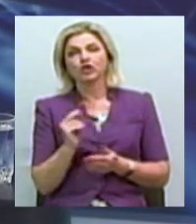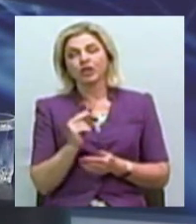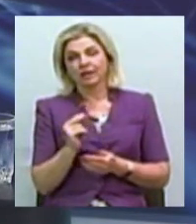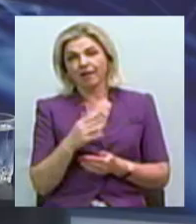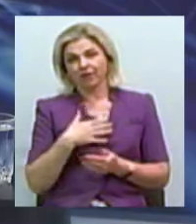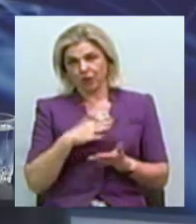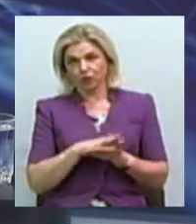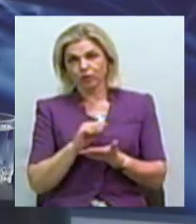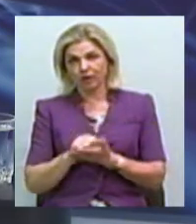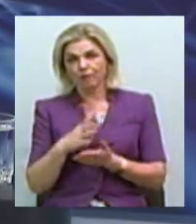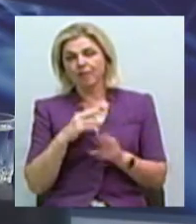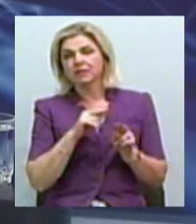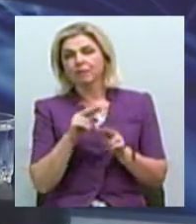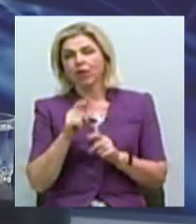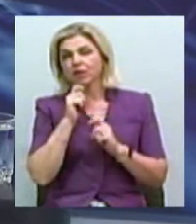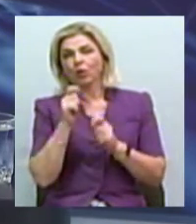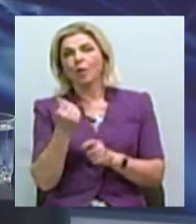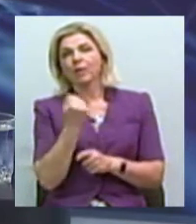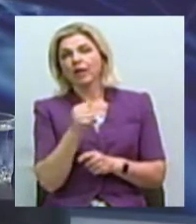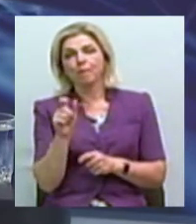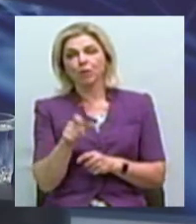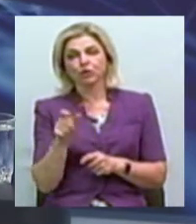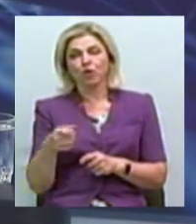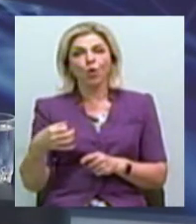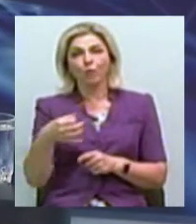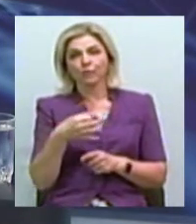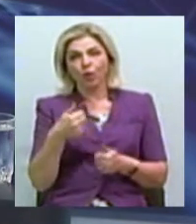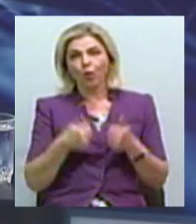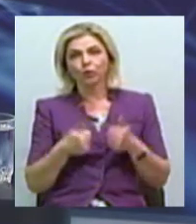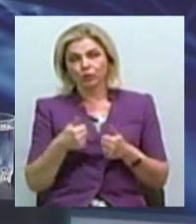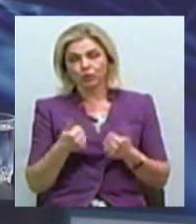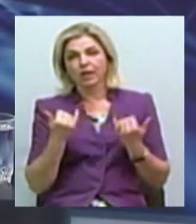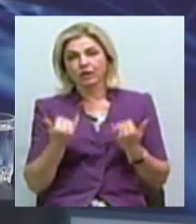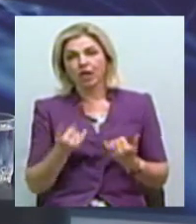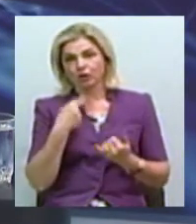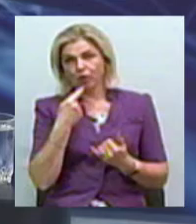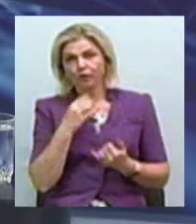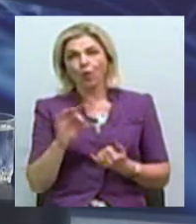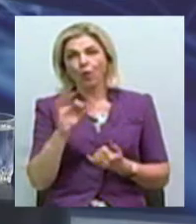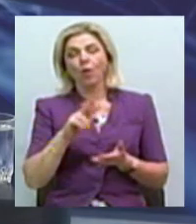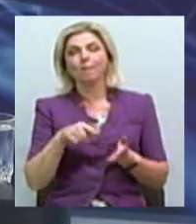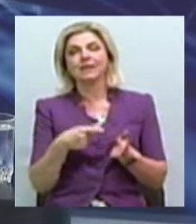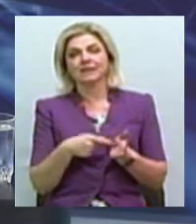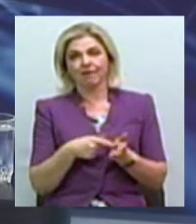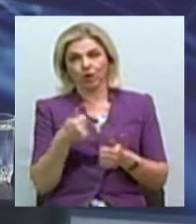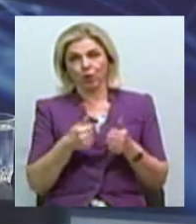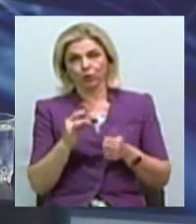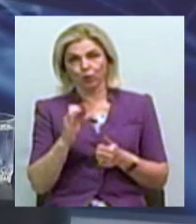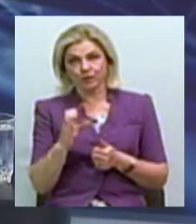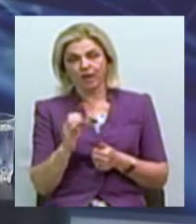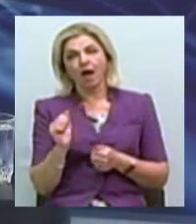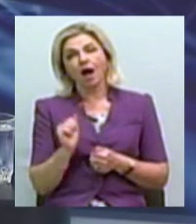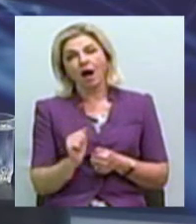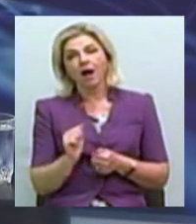Чорний спостерігали за нагородженням переможців обласного конкурсу. Зараз ми говоримо про місцевий конкурс, міський,